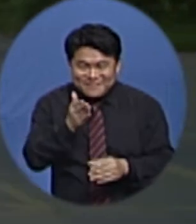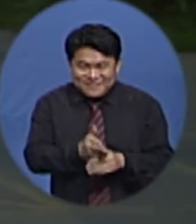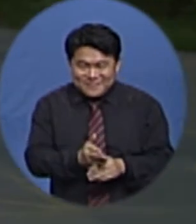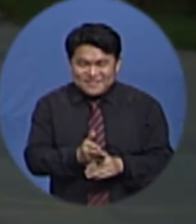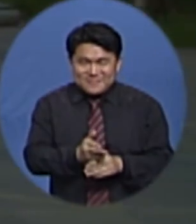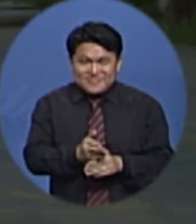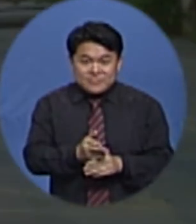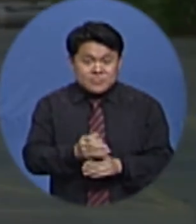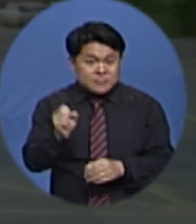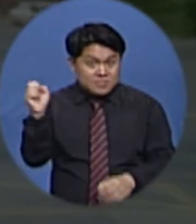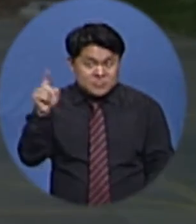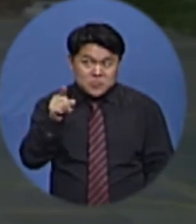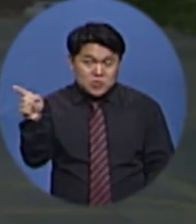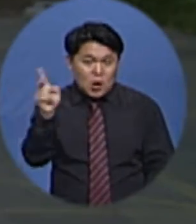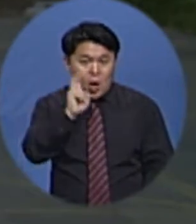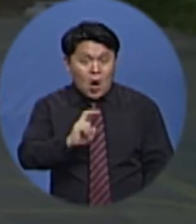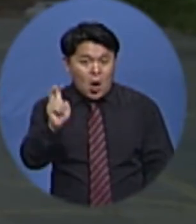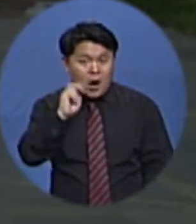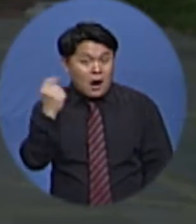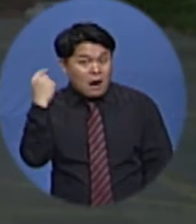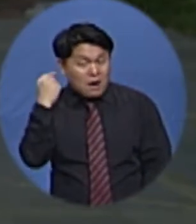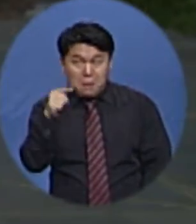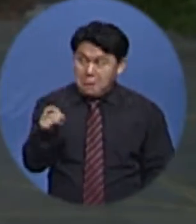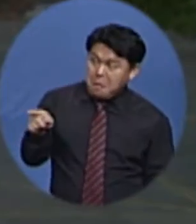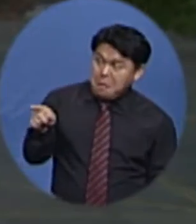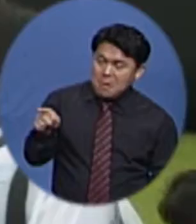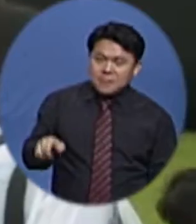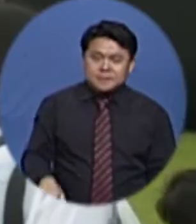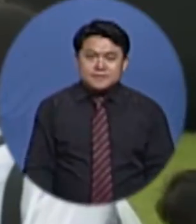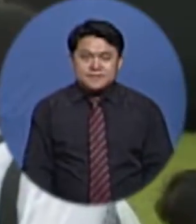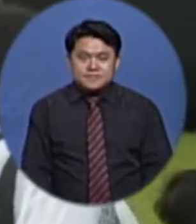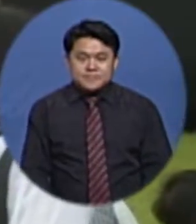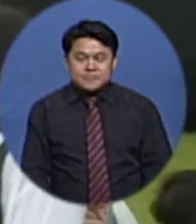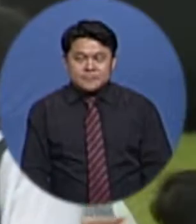이때 어디선가 음악 소리가 들려오기 시작합니다.